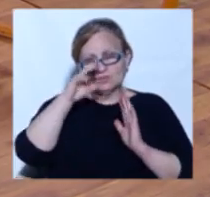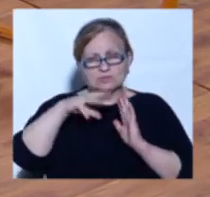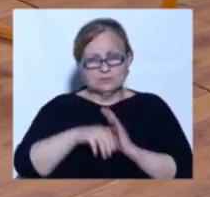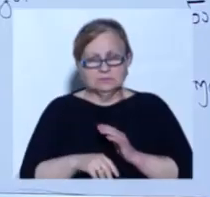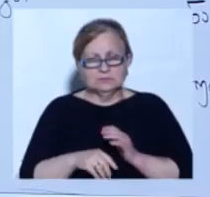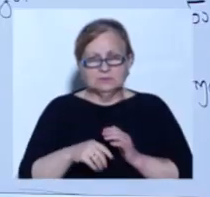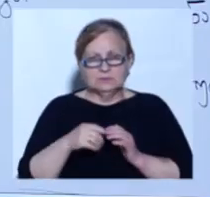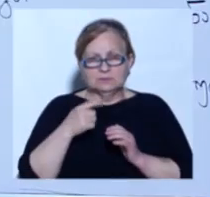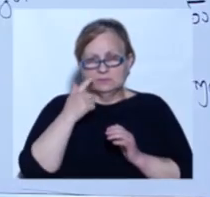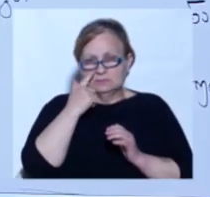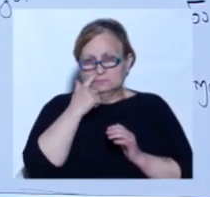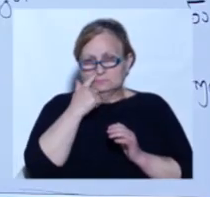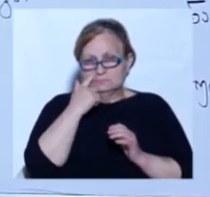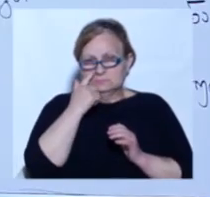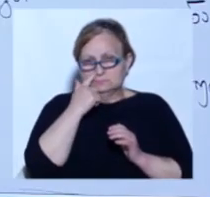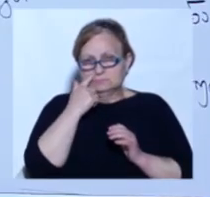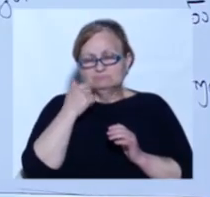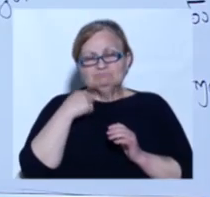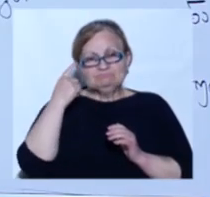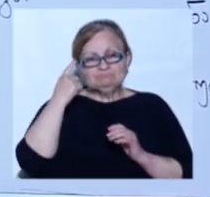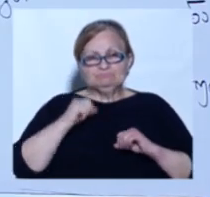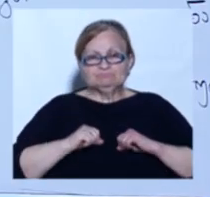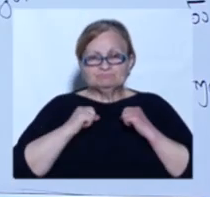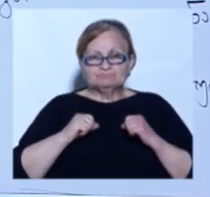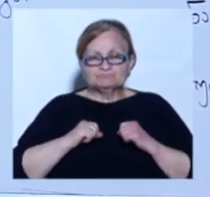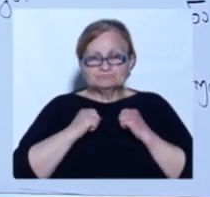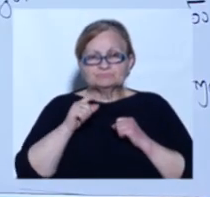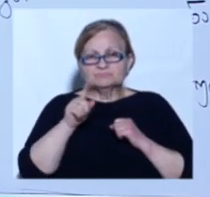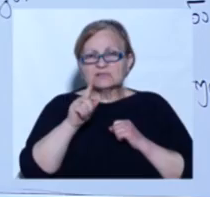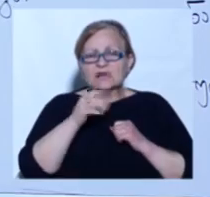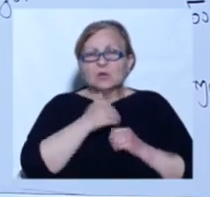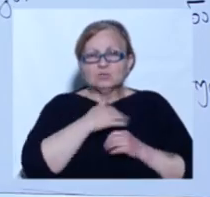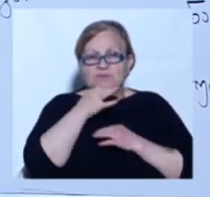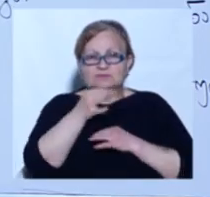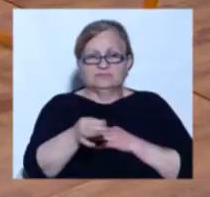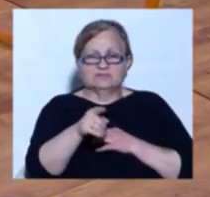შევეცადოთ ამოვიცნოთ, რის თქმას ცდილობენ პოეტები ამ ლექსით.